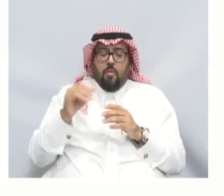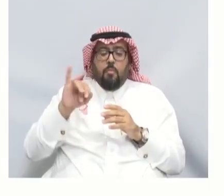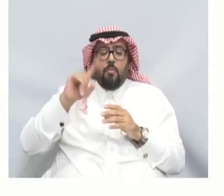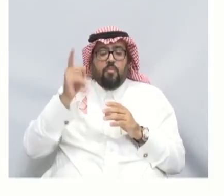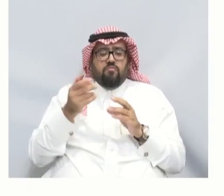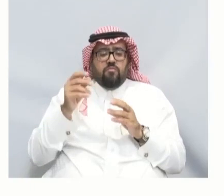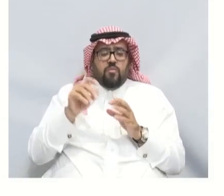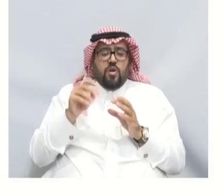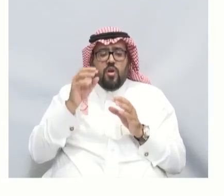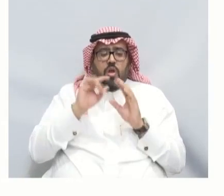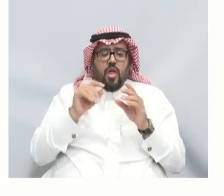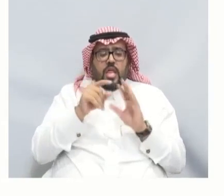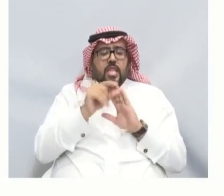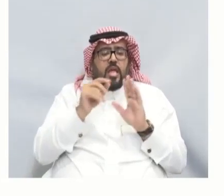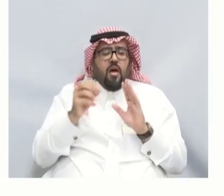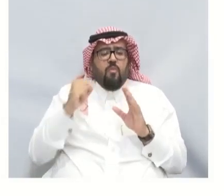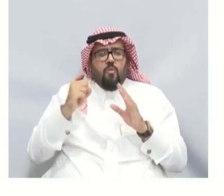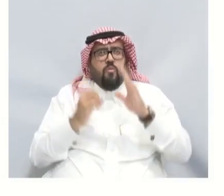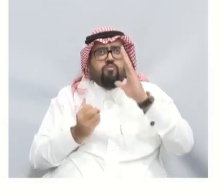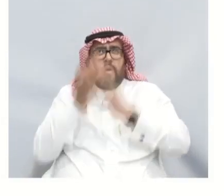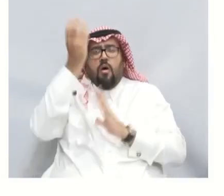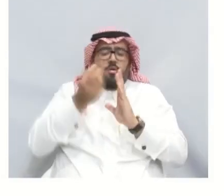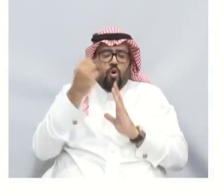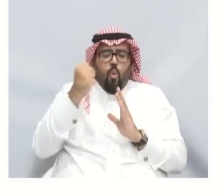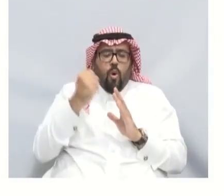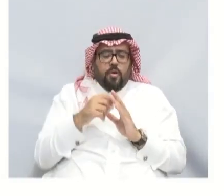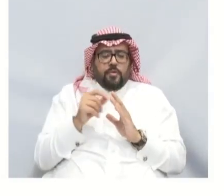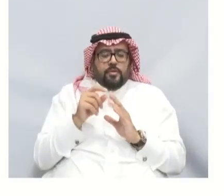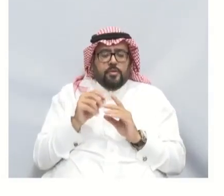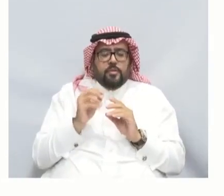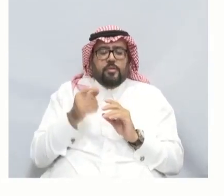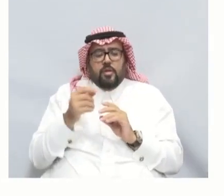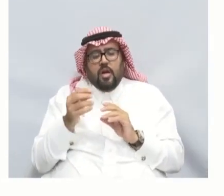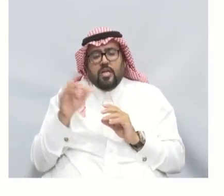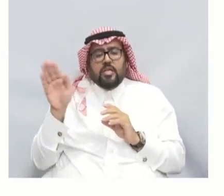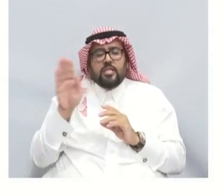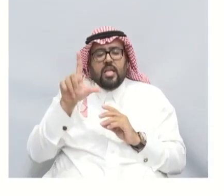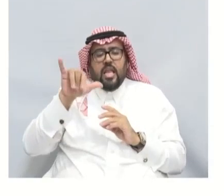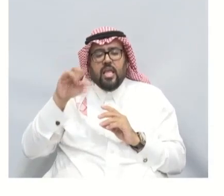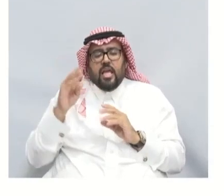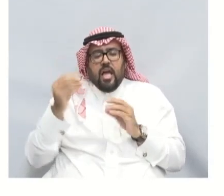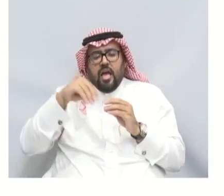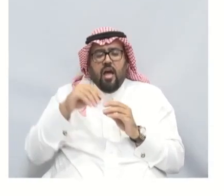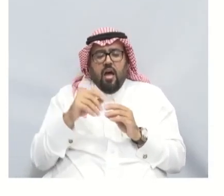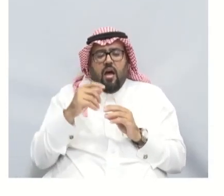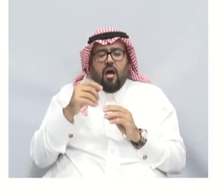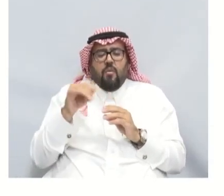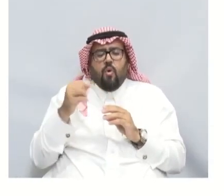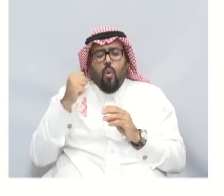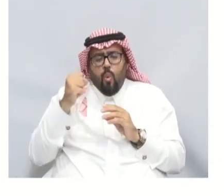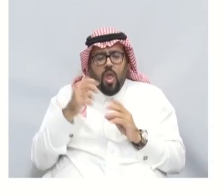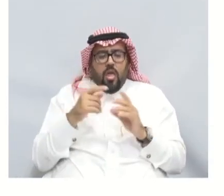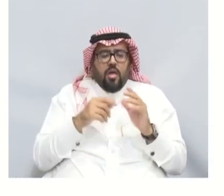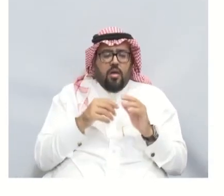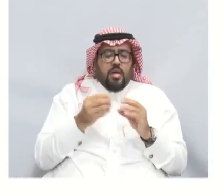السيليكا مرتفعة، محتوى الغازات أيضا مرتفع، الناتج النهائي غاز ورماد. لدينا أيضا